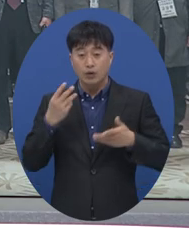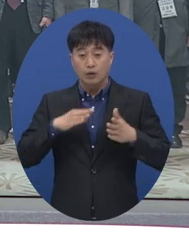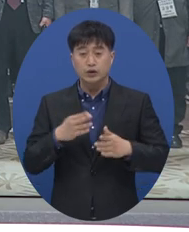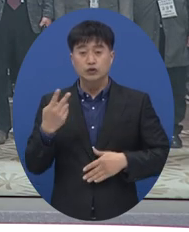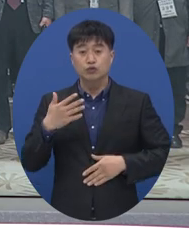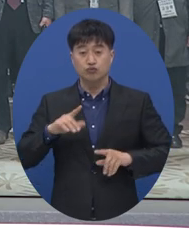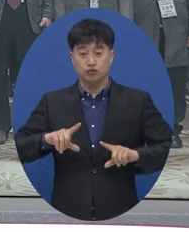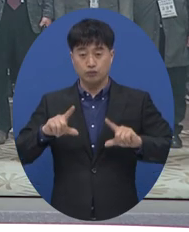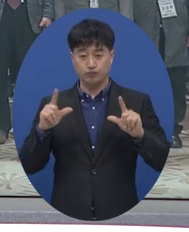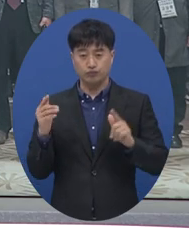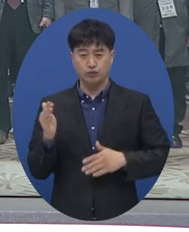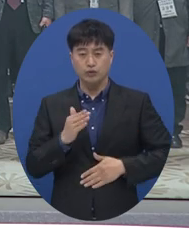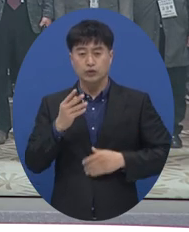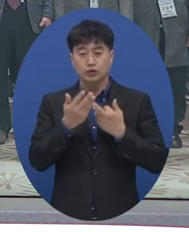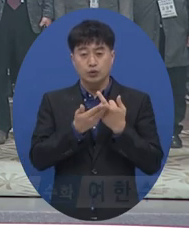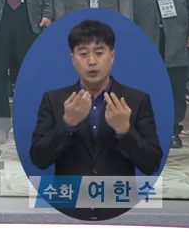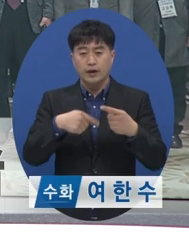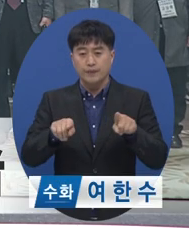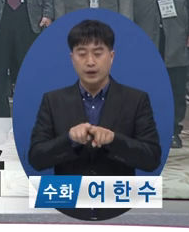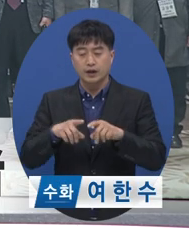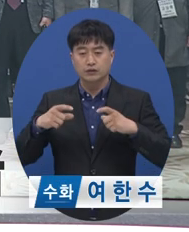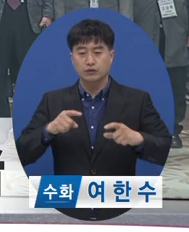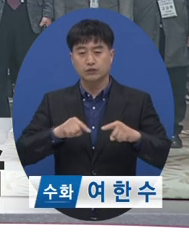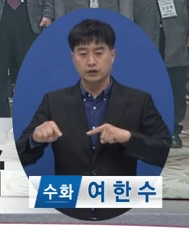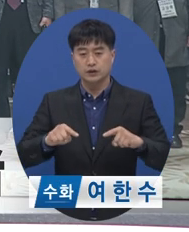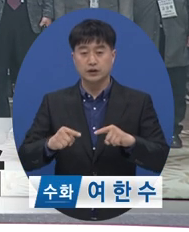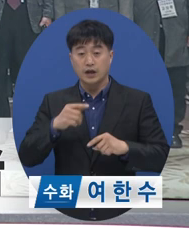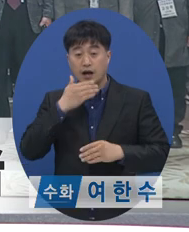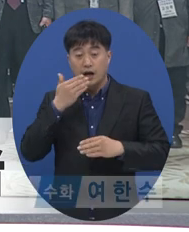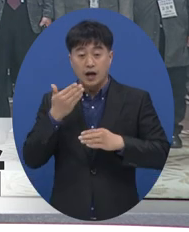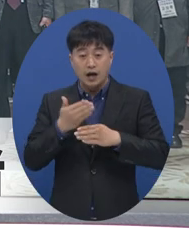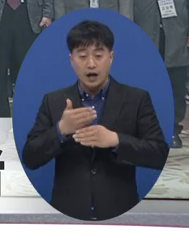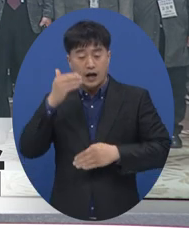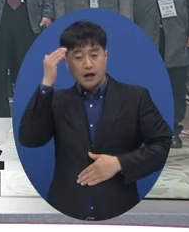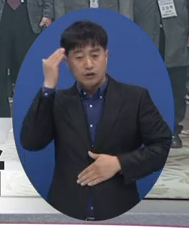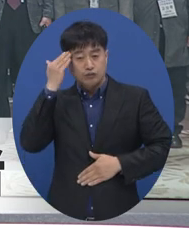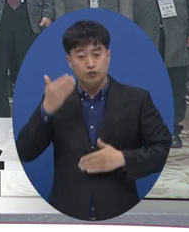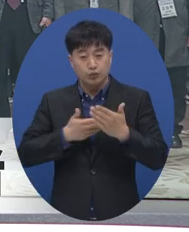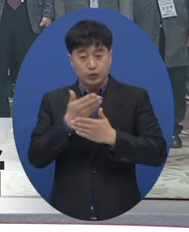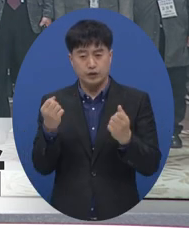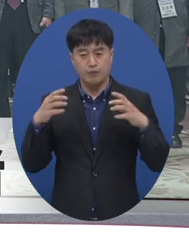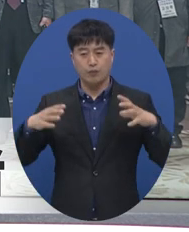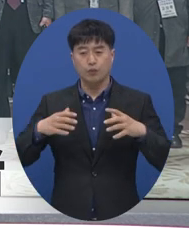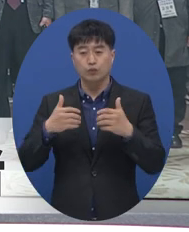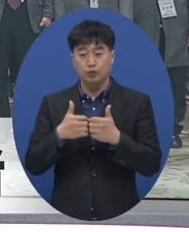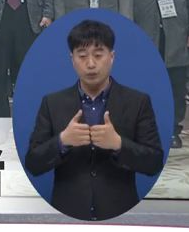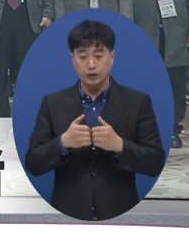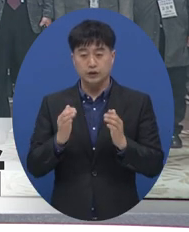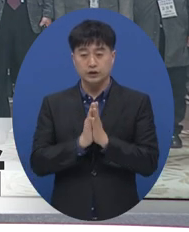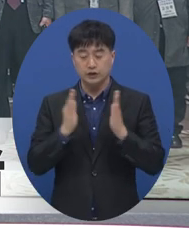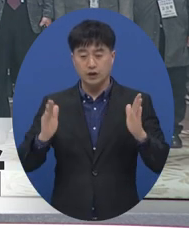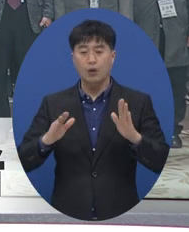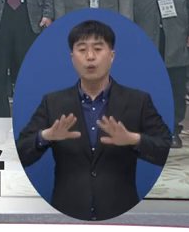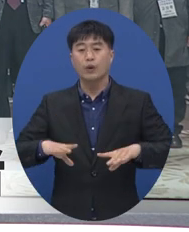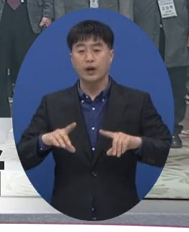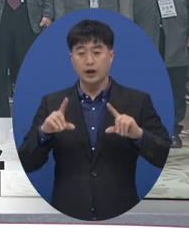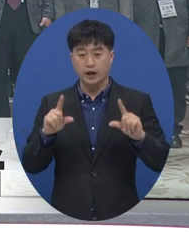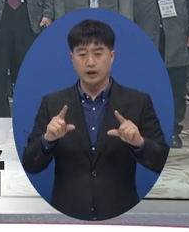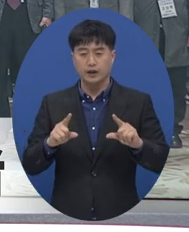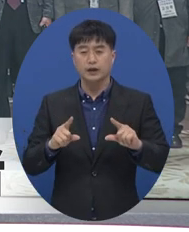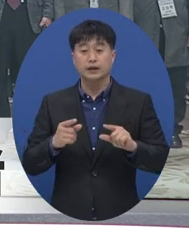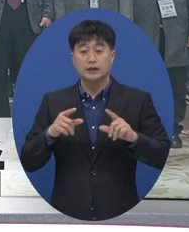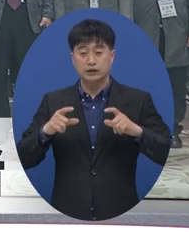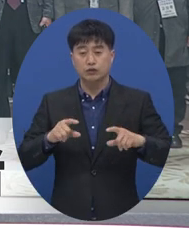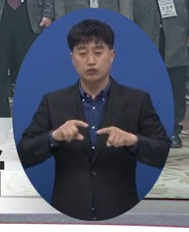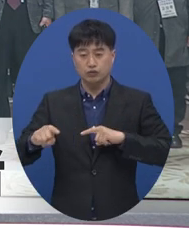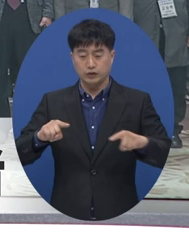경기도는 2009년부터 제주도와 함께 지자체 남북교류협력 워크숍을 개최했는데요. 올해는 지자체들도 대북지원 사업자에